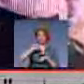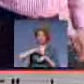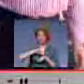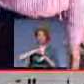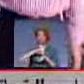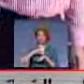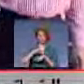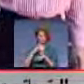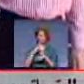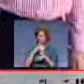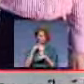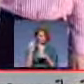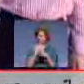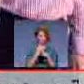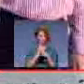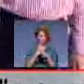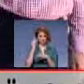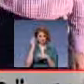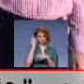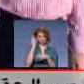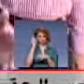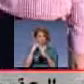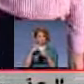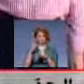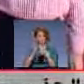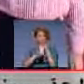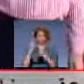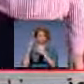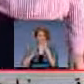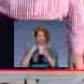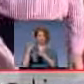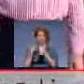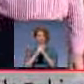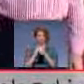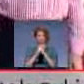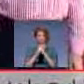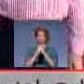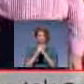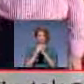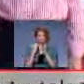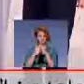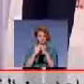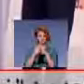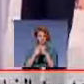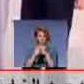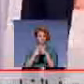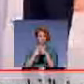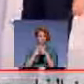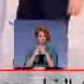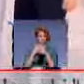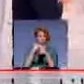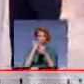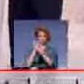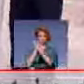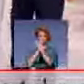لكم تقرير عن منزل النيران بتولع فيه بشكل غريب جدا بشكل مفاجئ جدا. صورنا البيت